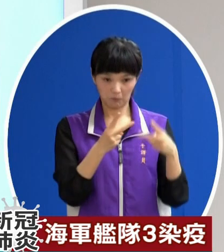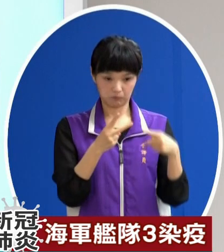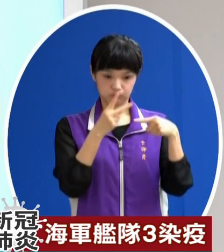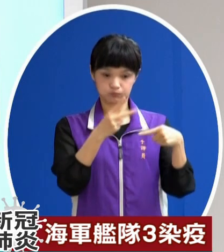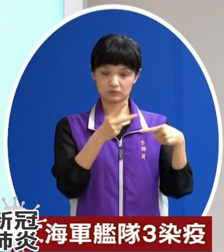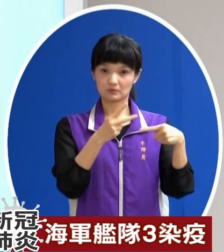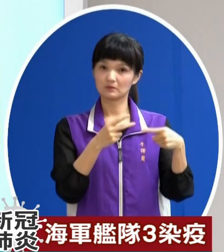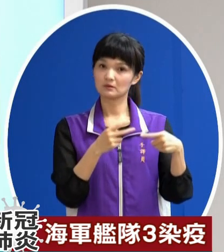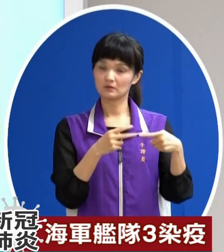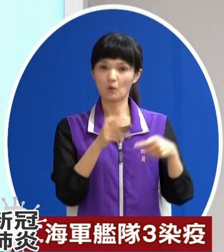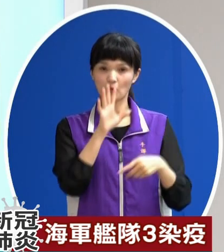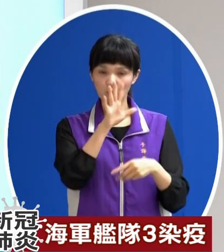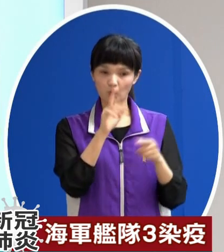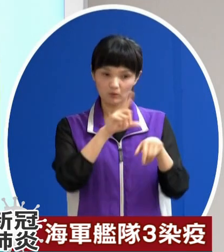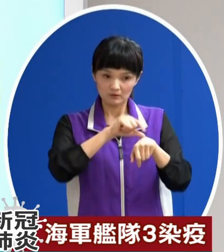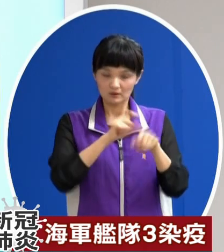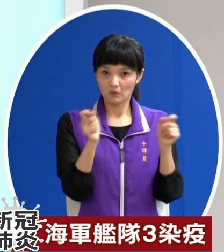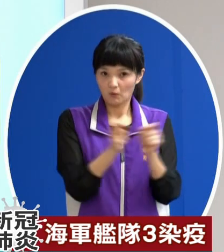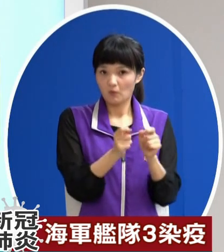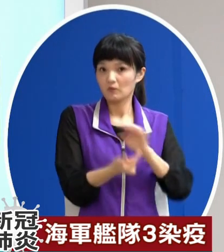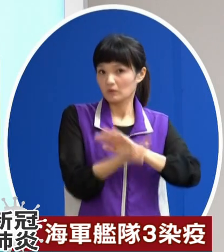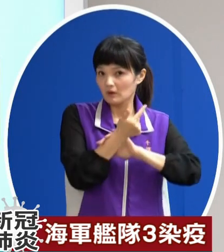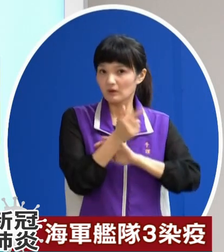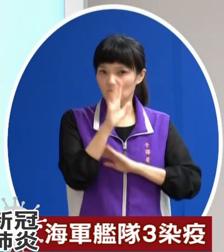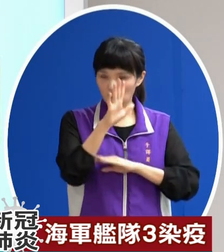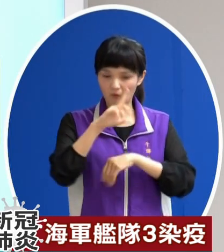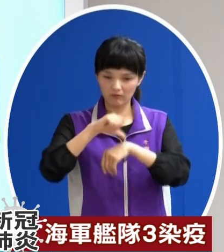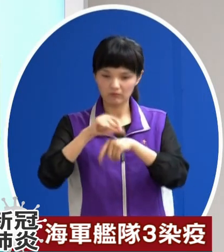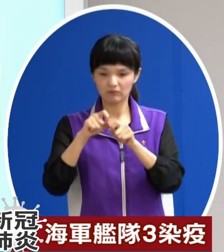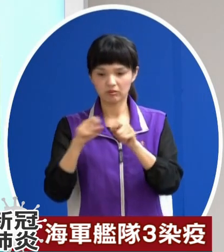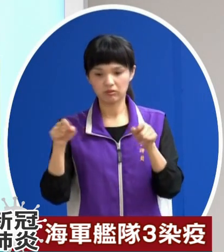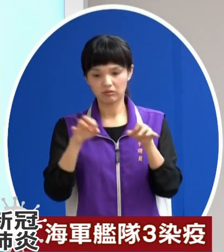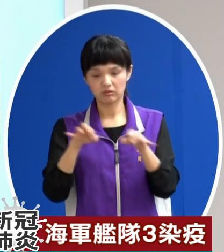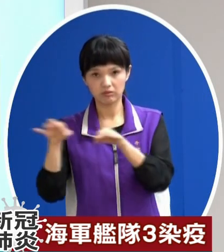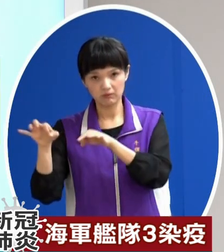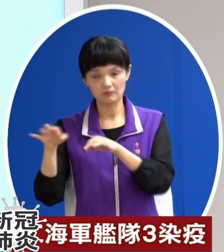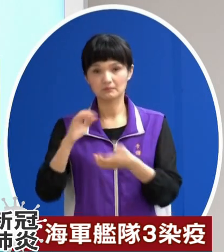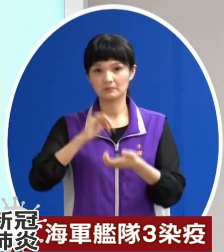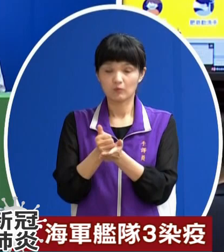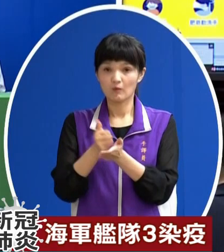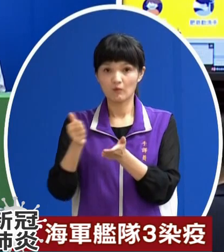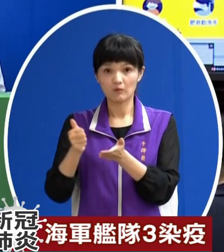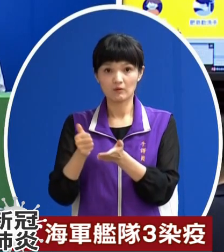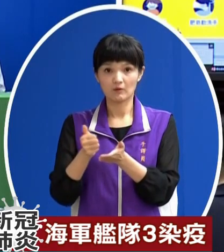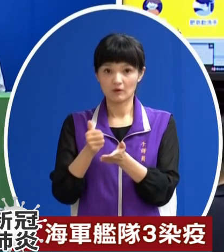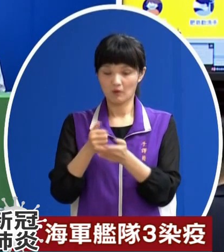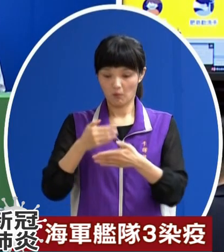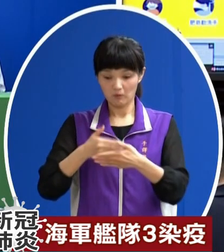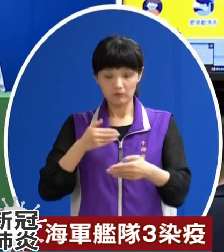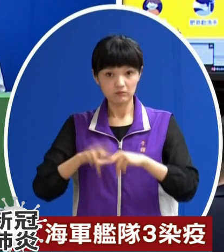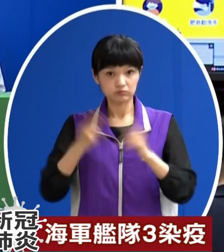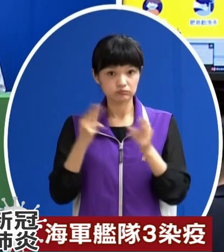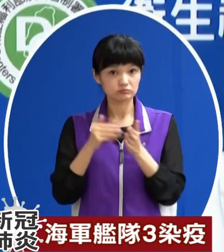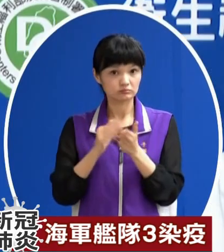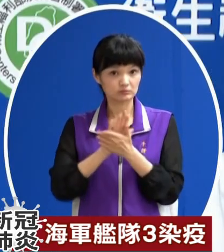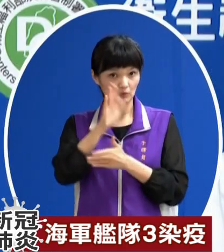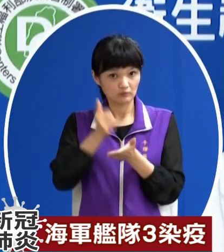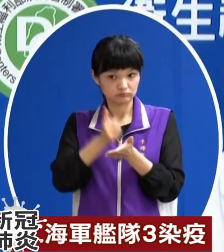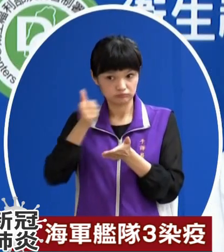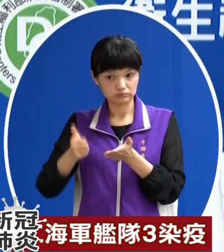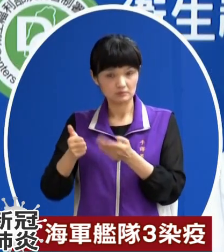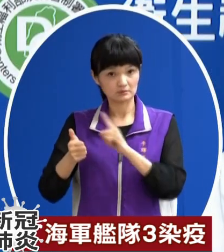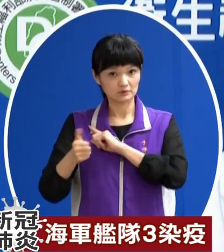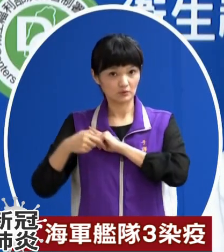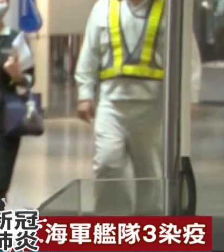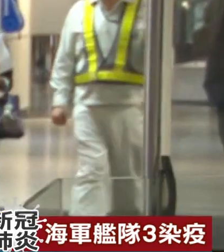些蛮快的，可是有些要拖很久，所以范围从7到41天。 根据指挥中心的统计，无症状轻症